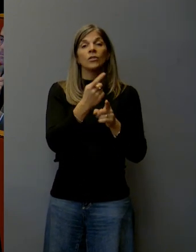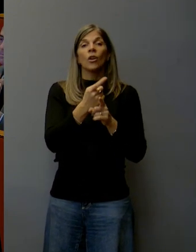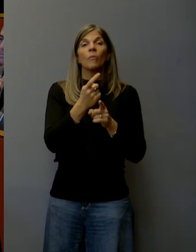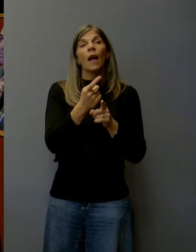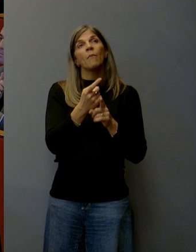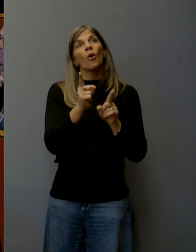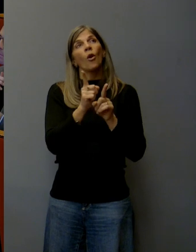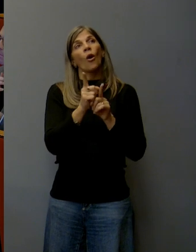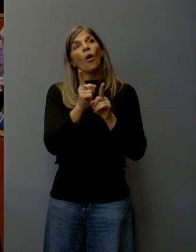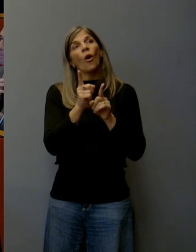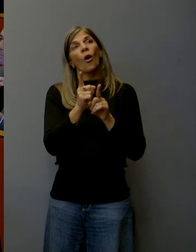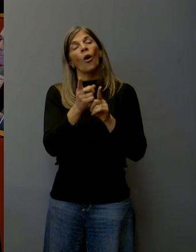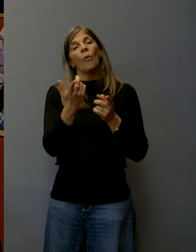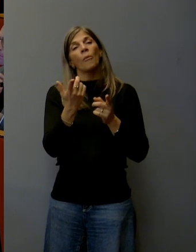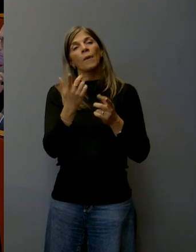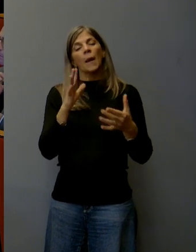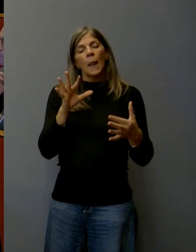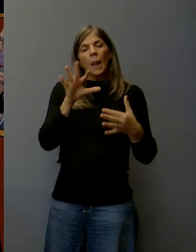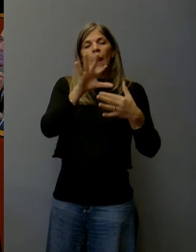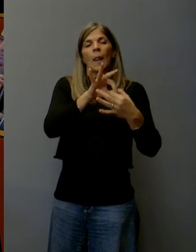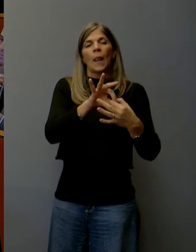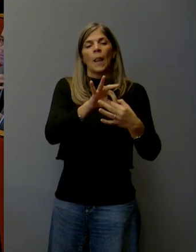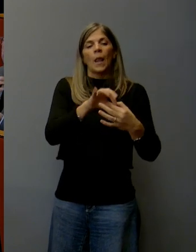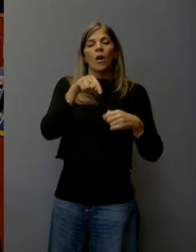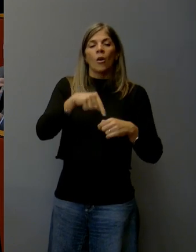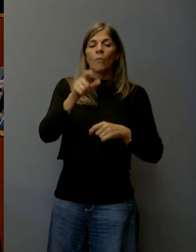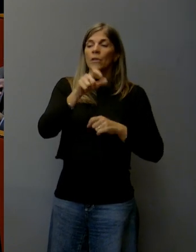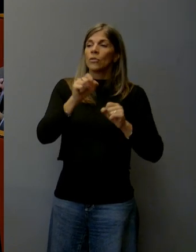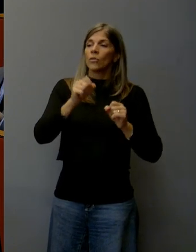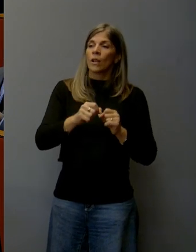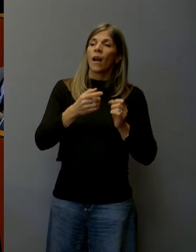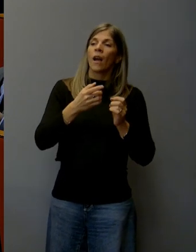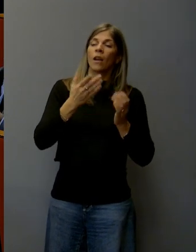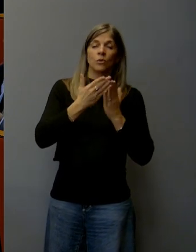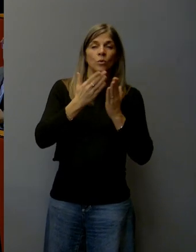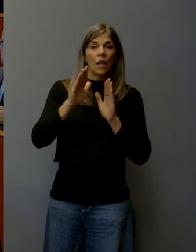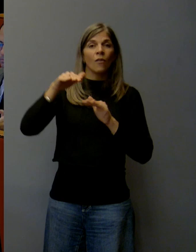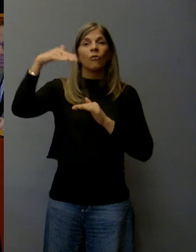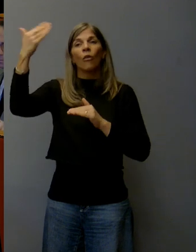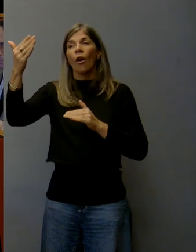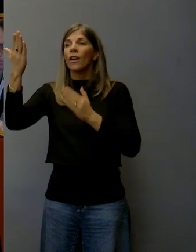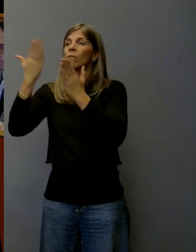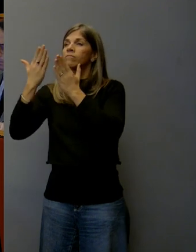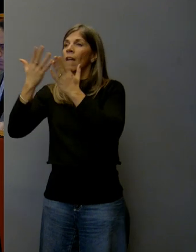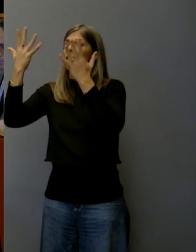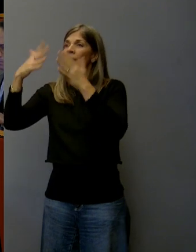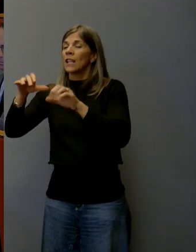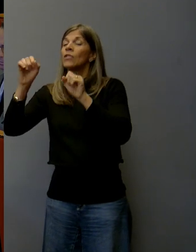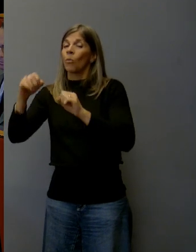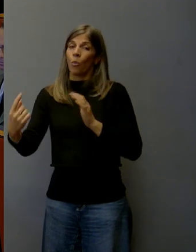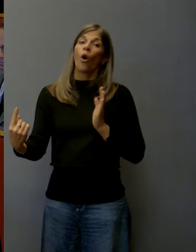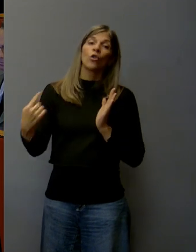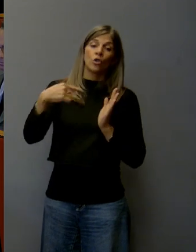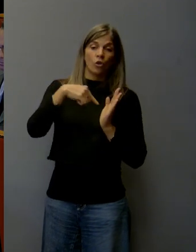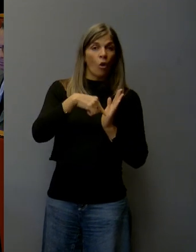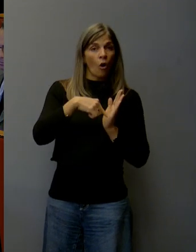un richiamo che può essere colto più avanti per una persona che decide in qualche maniera di tornare dopo in una propria città e contribuire ad un